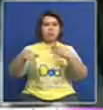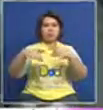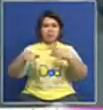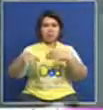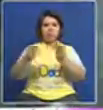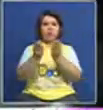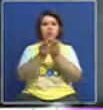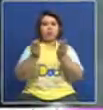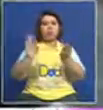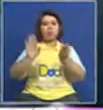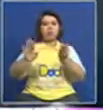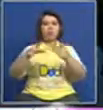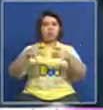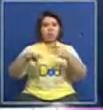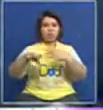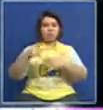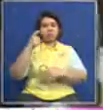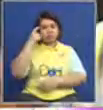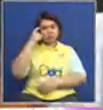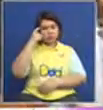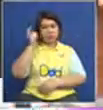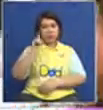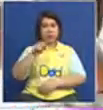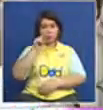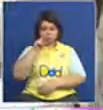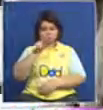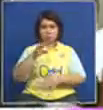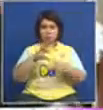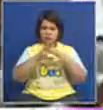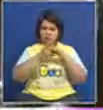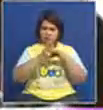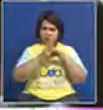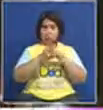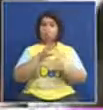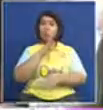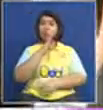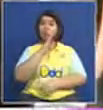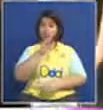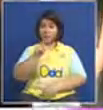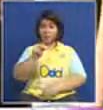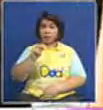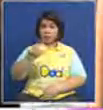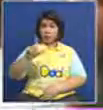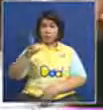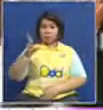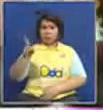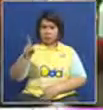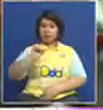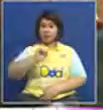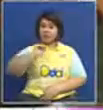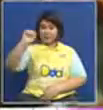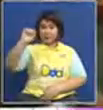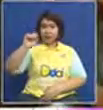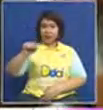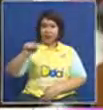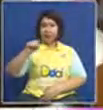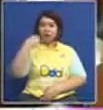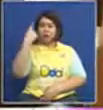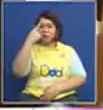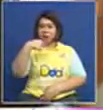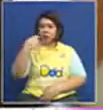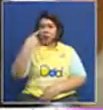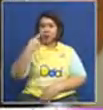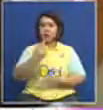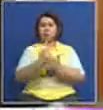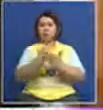นูญกำหนดนักวิเคราะห์จึงชี้ให้จับตาดูกันต่อไปว่าหาก NLD คว้าชัยตามคาดพรรคดังกล่าวจะหนุนให้ใ